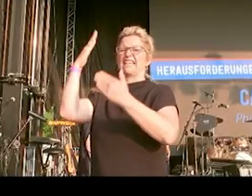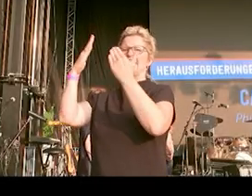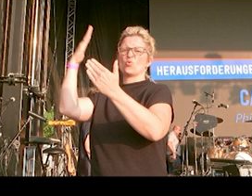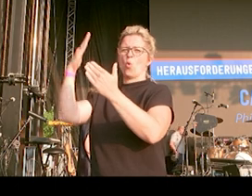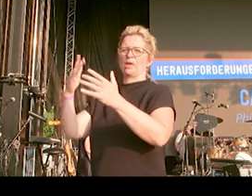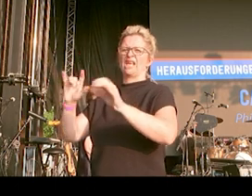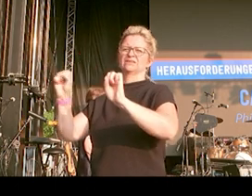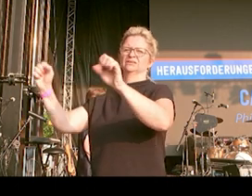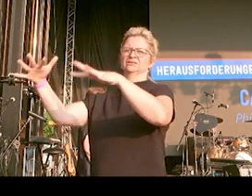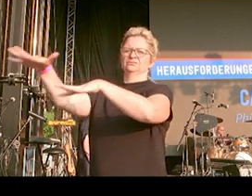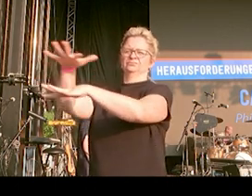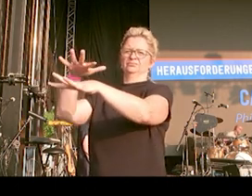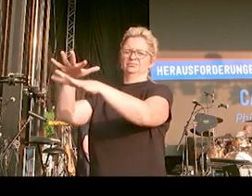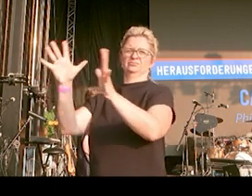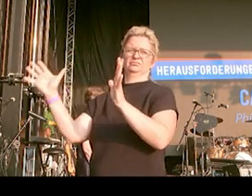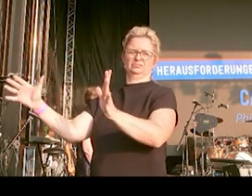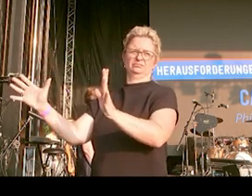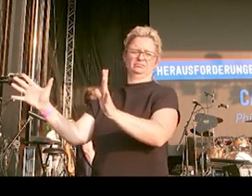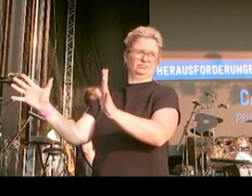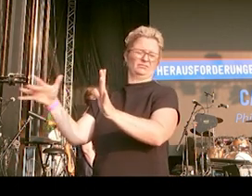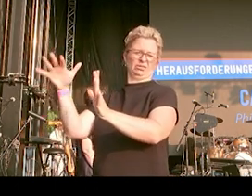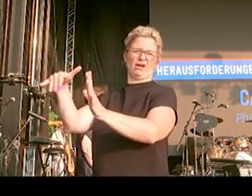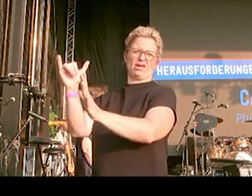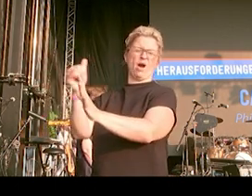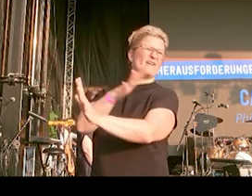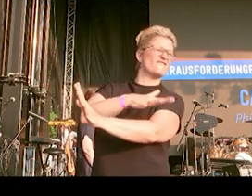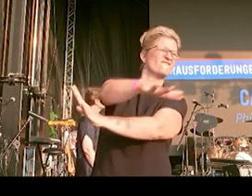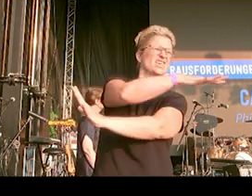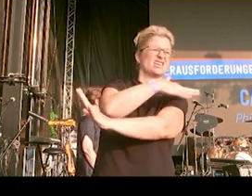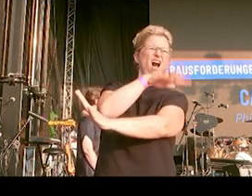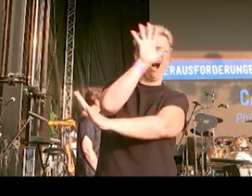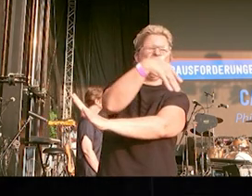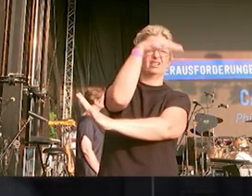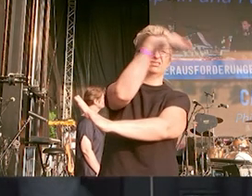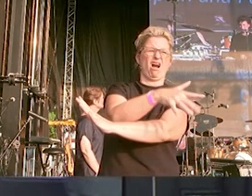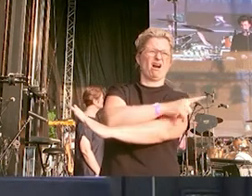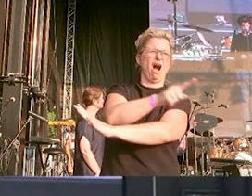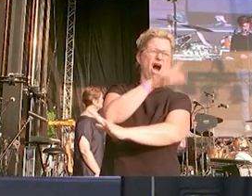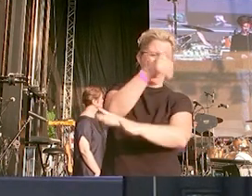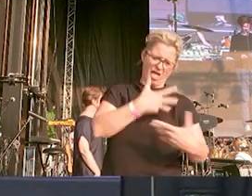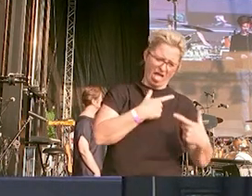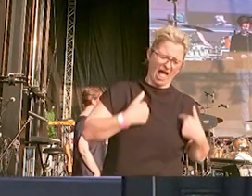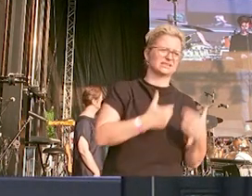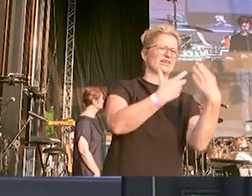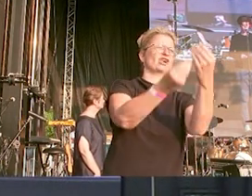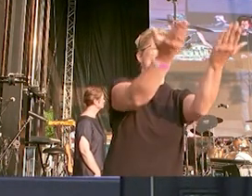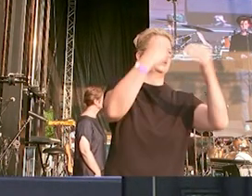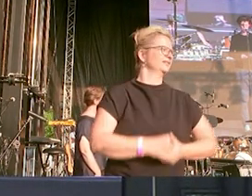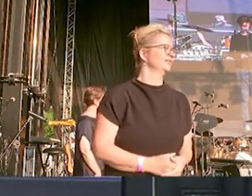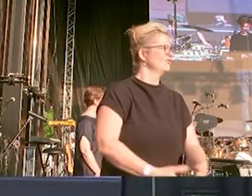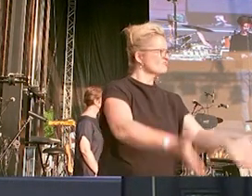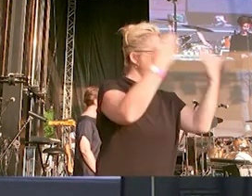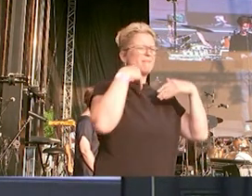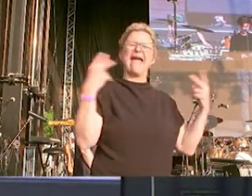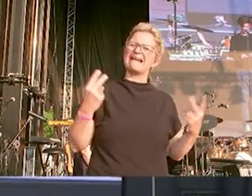und Bewegungen alle Platz haben, alle vorkommen dürfen, alle eingeladen sind,